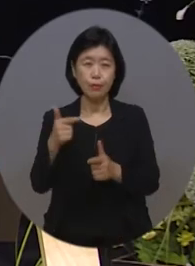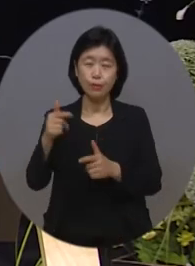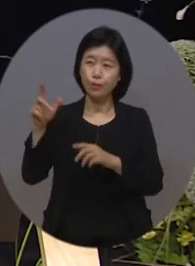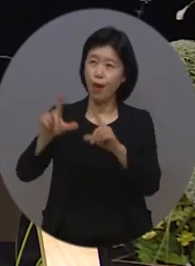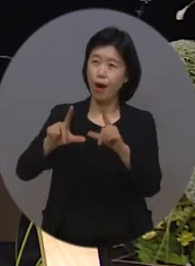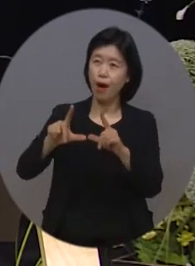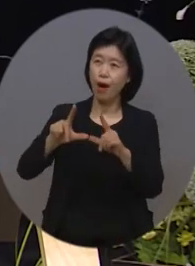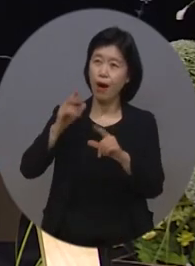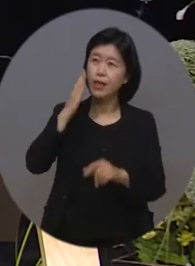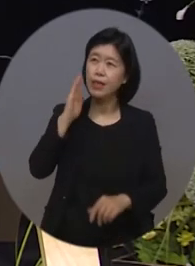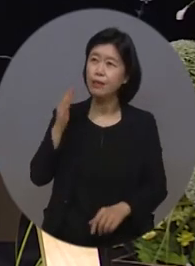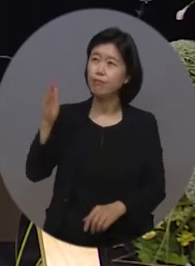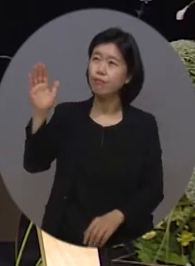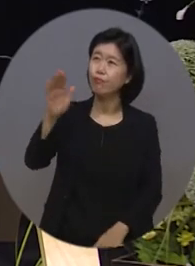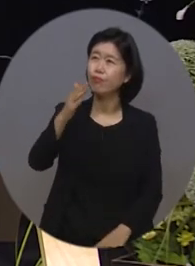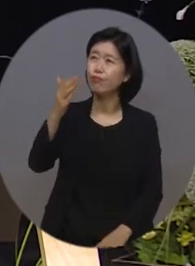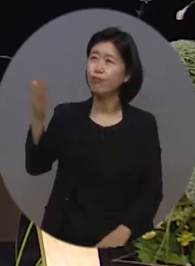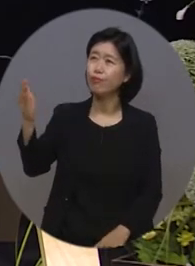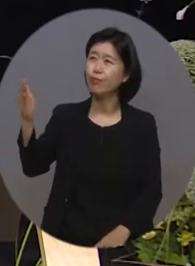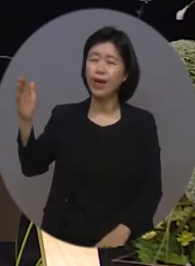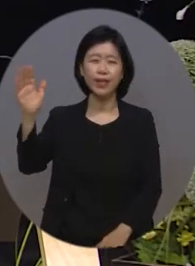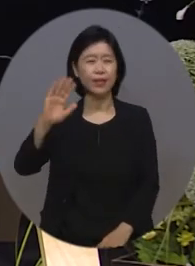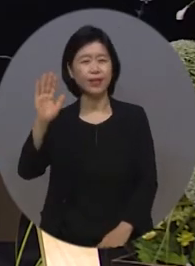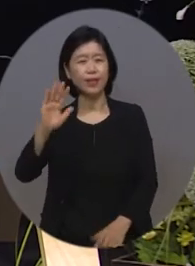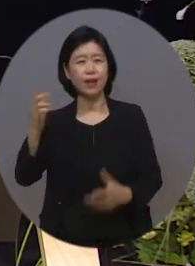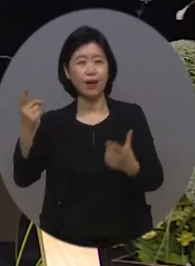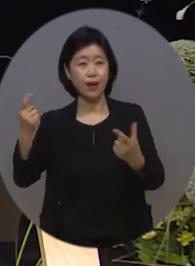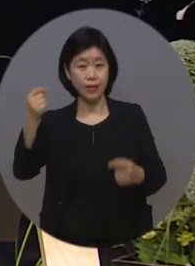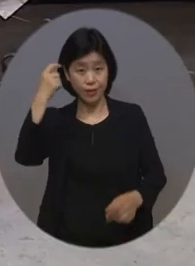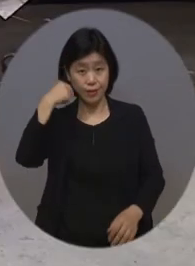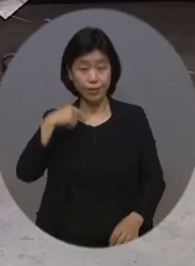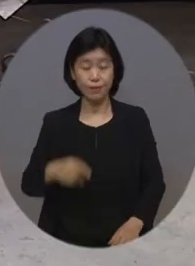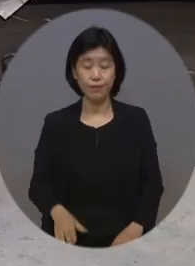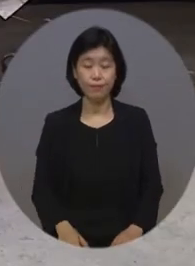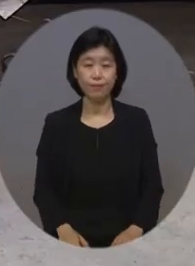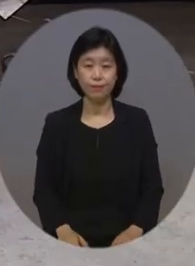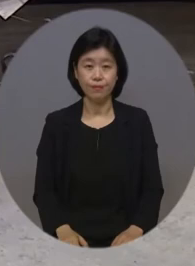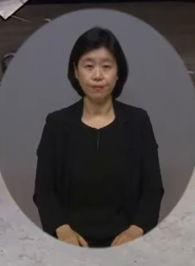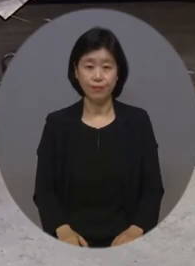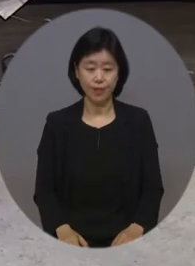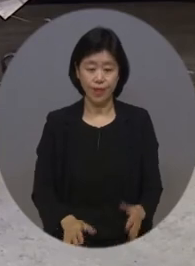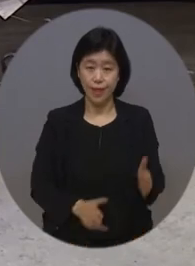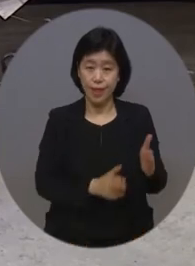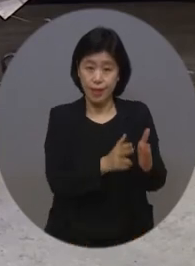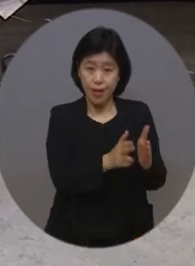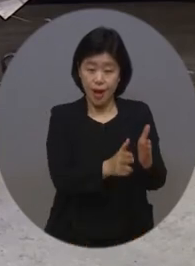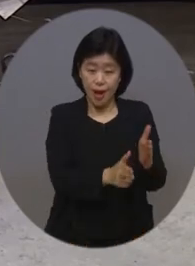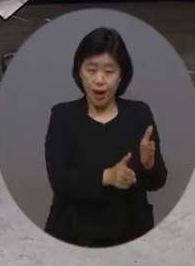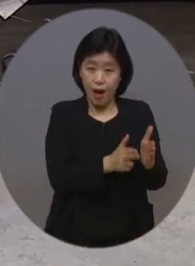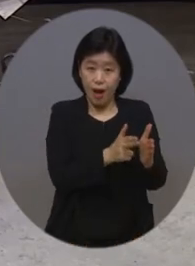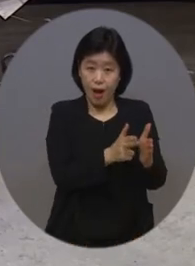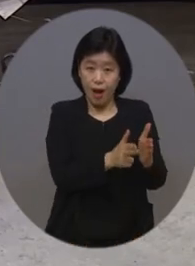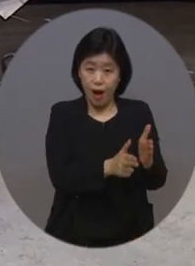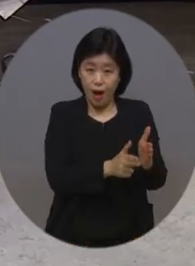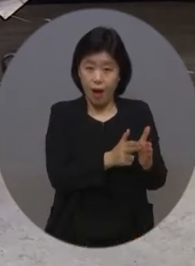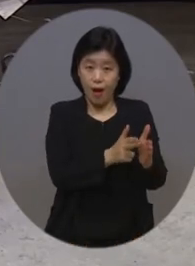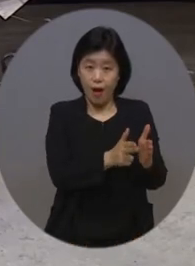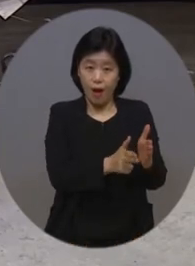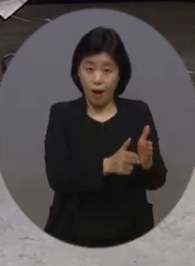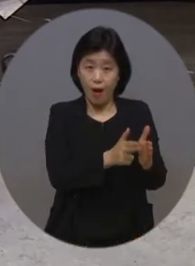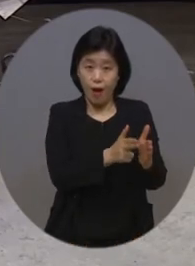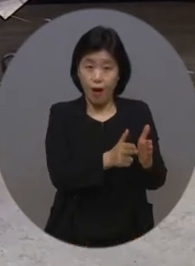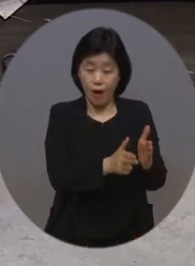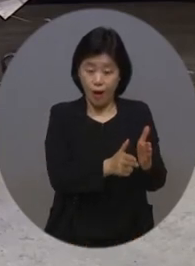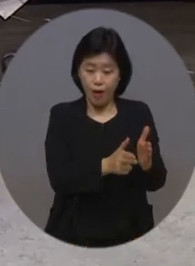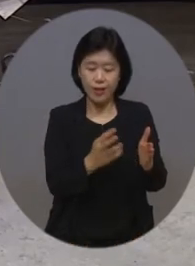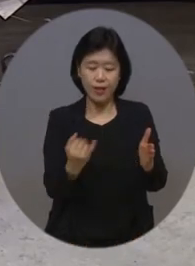흔들리다가 합장처럼 고요해 멈춥니다. 기차가 다시 시동을 걸고 처녀가 차창